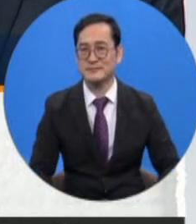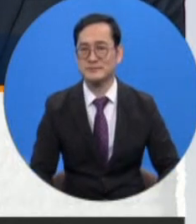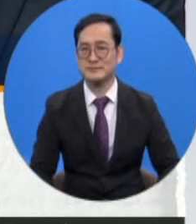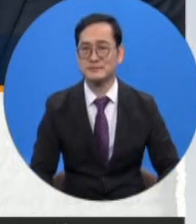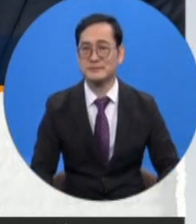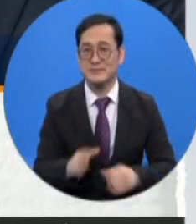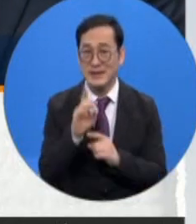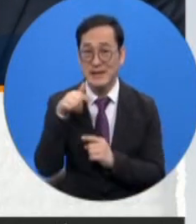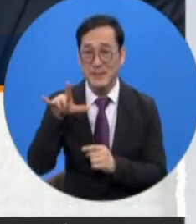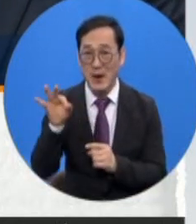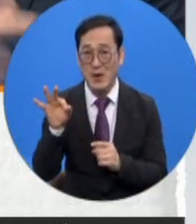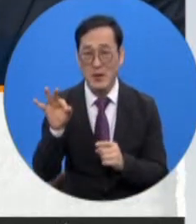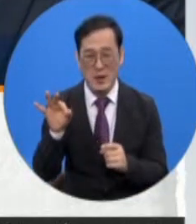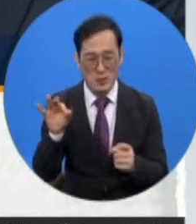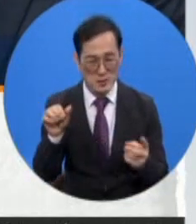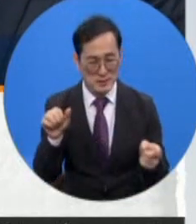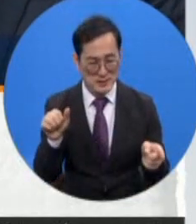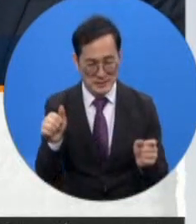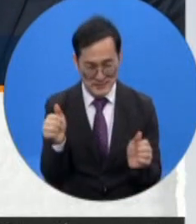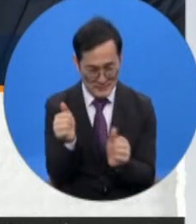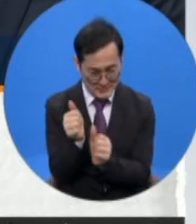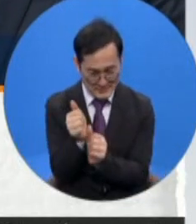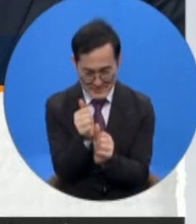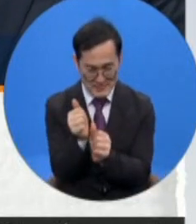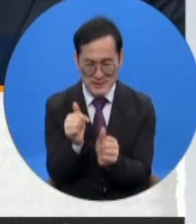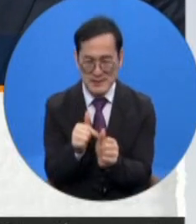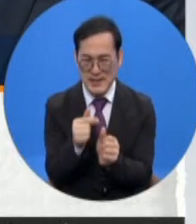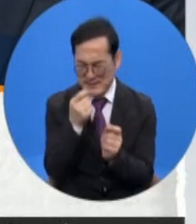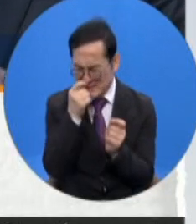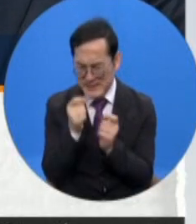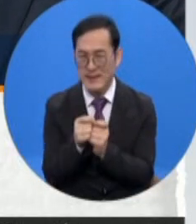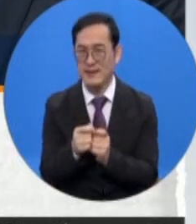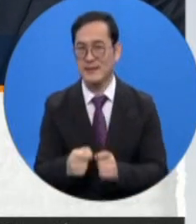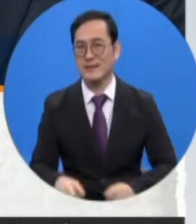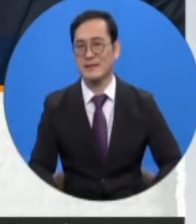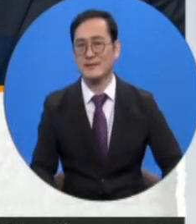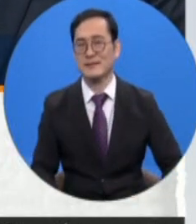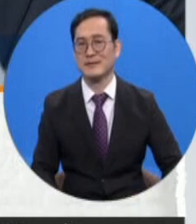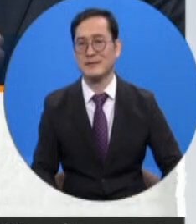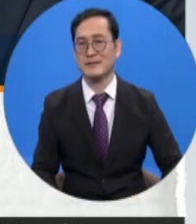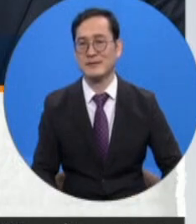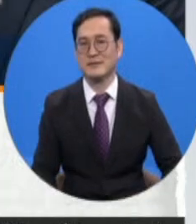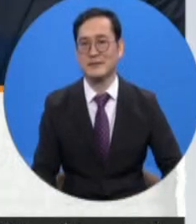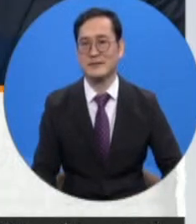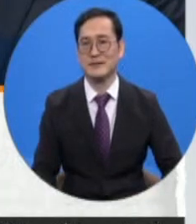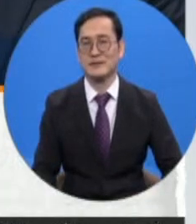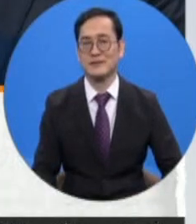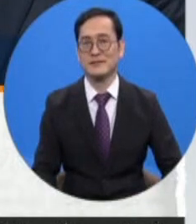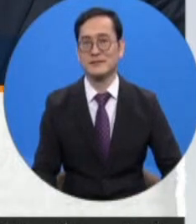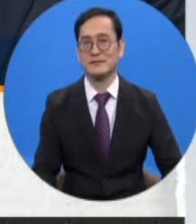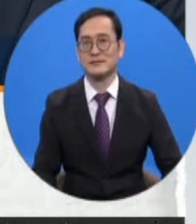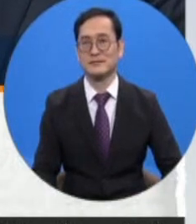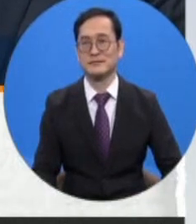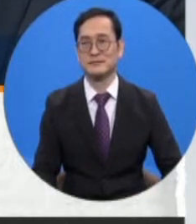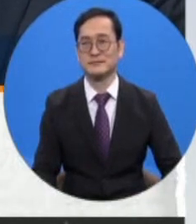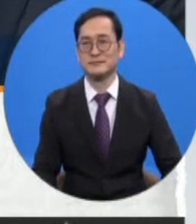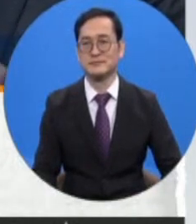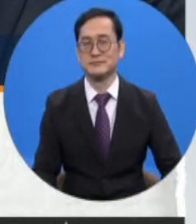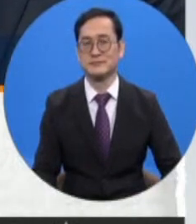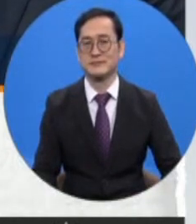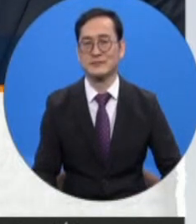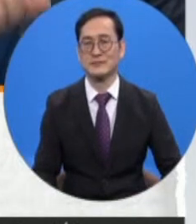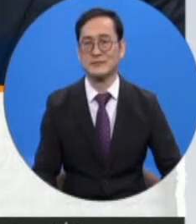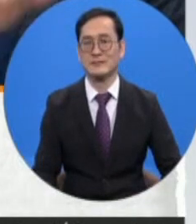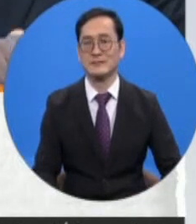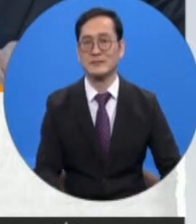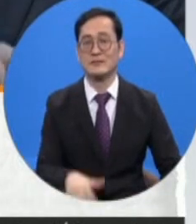뭐 굉장히 막역한 가까운 관계라는 얘기죠. 그 얘기는 무슨 얘기냐면 결국은 유동규 씨가 압수수색을 받고 휴대폰을 던지고 이런 과정